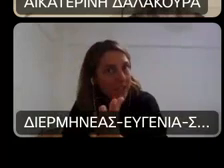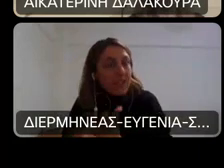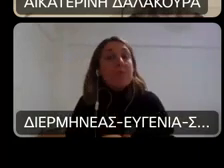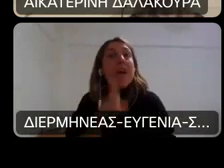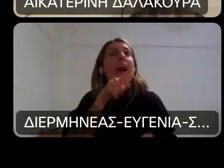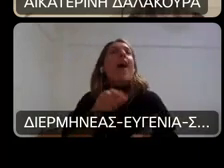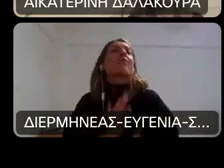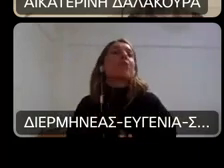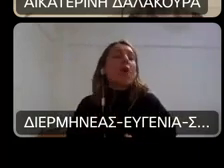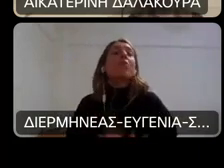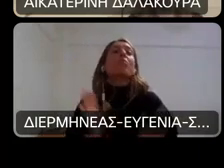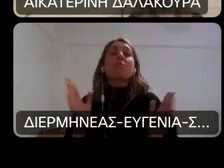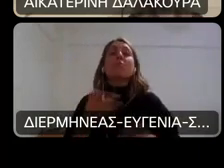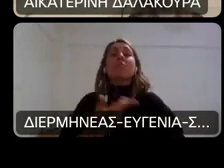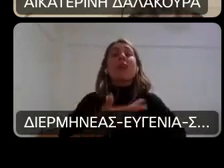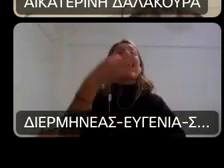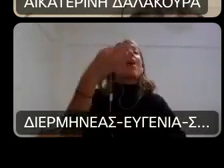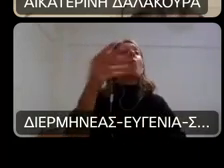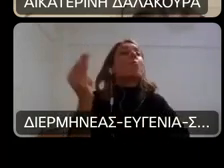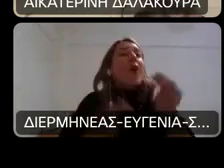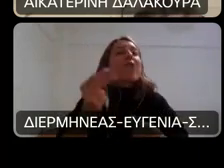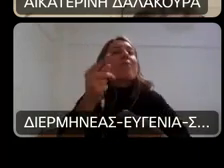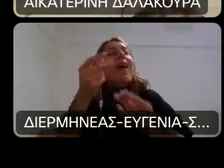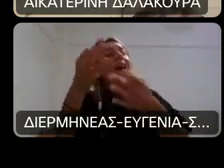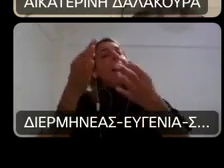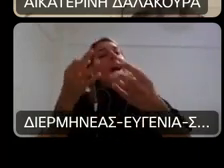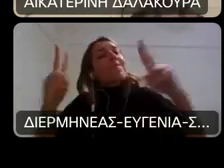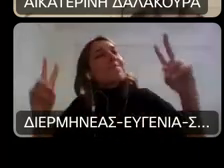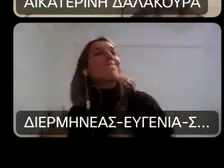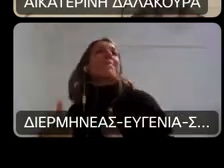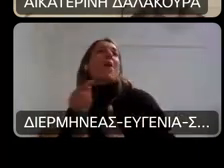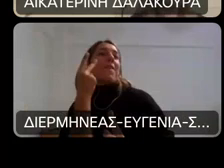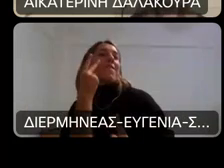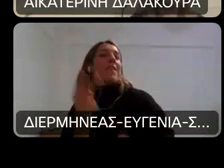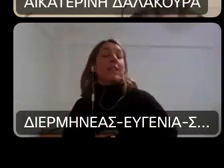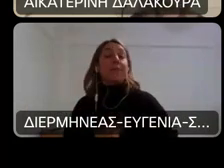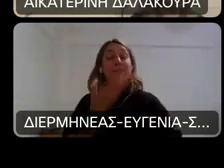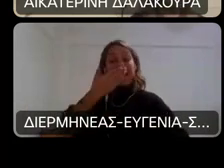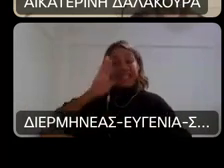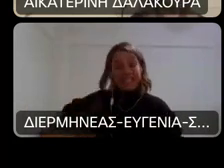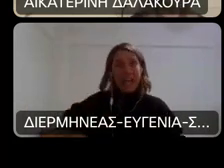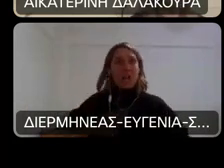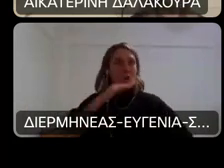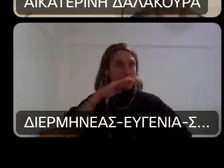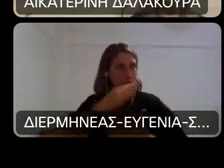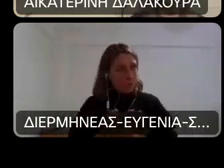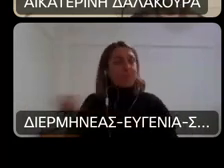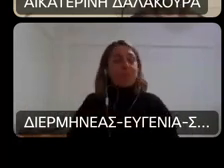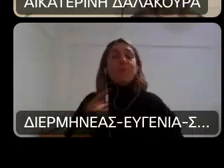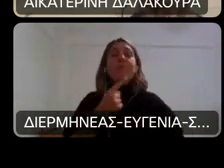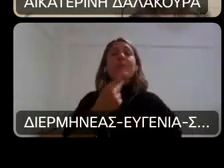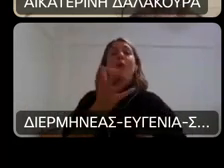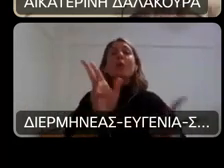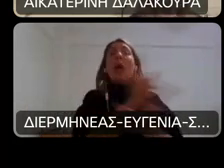αντιμετωπίζουν ως ένα βαθμό ικανοποιητικά το πρόβλημα αυτό. Κλείνοντας λοιπόν θα πω τα εξής, ότι η καταγραφή των αποτελεσμάτων των